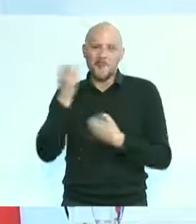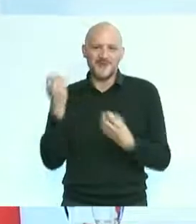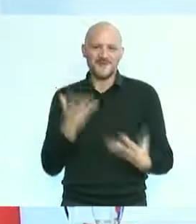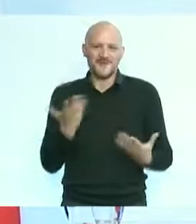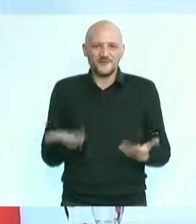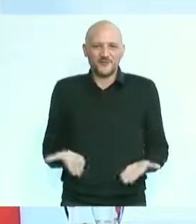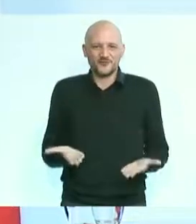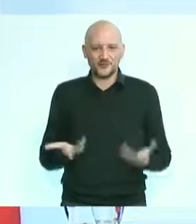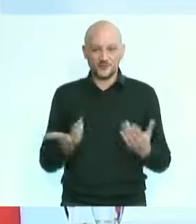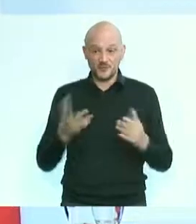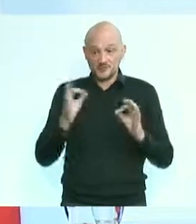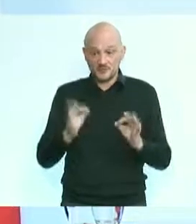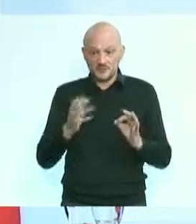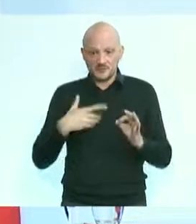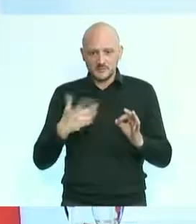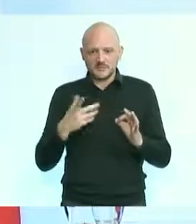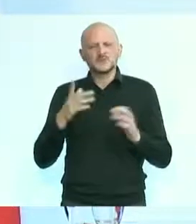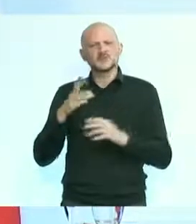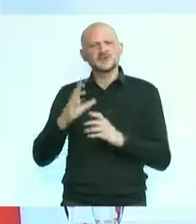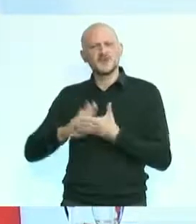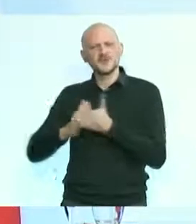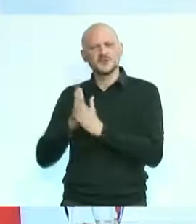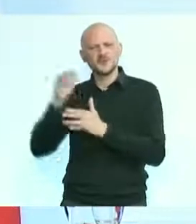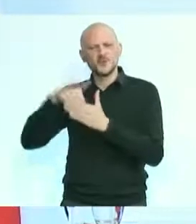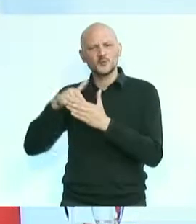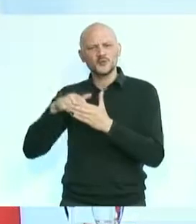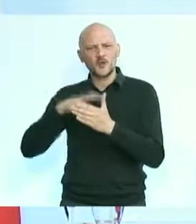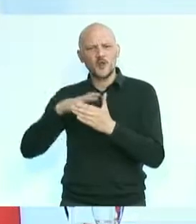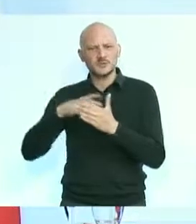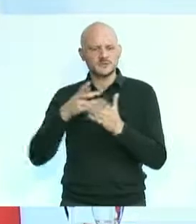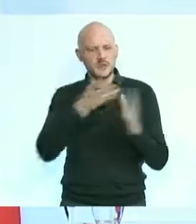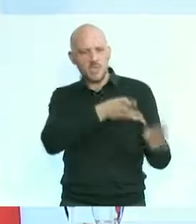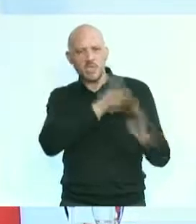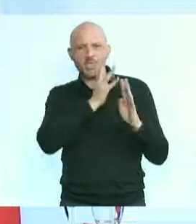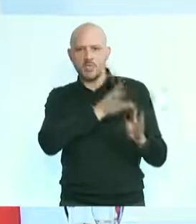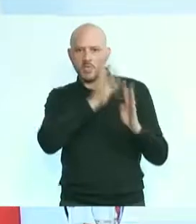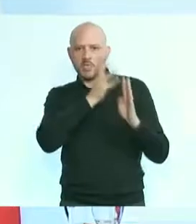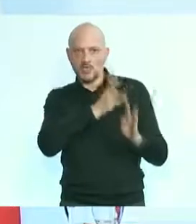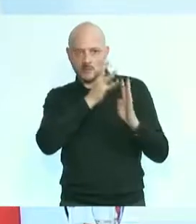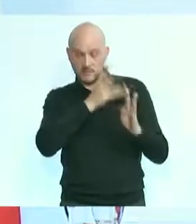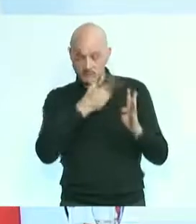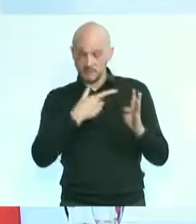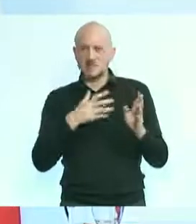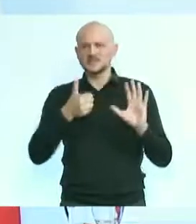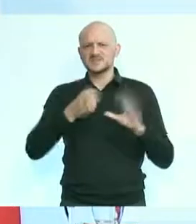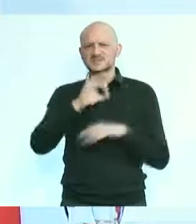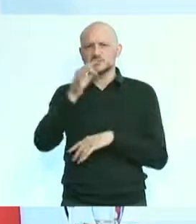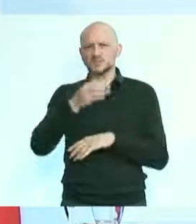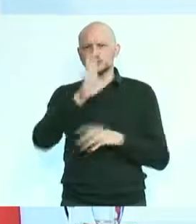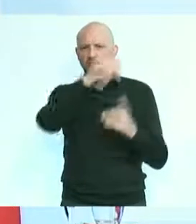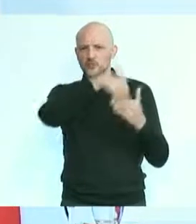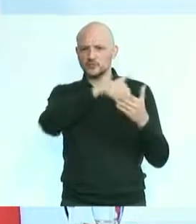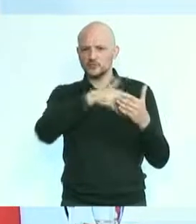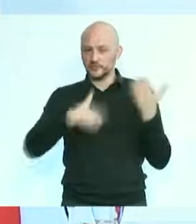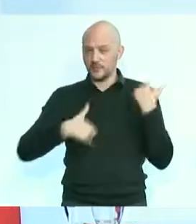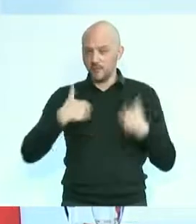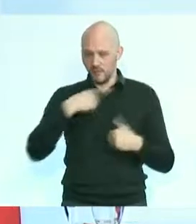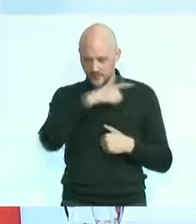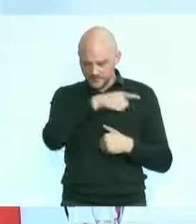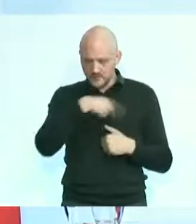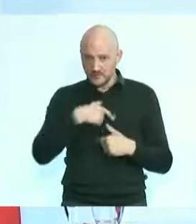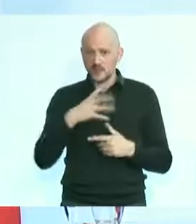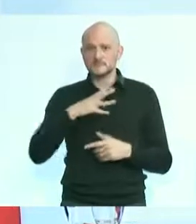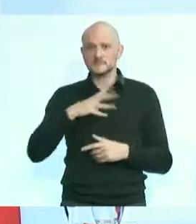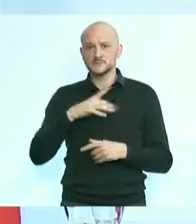service civique à peu près chaque année. 6% d'entre eux se déclarent en situation de handicap. Et on a énormément de jeunes qui sont infrabac, qui